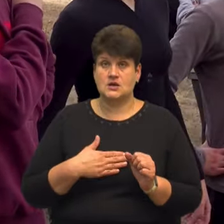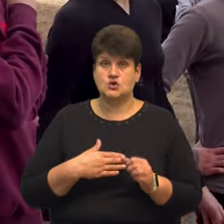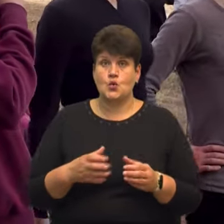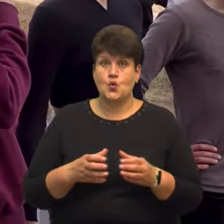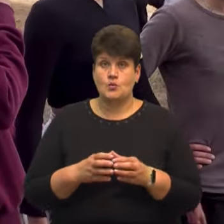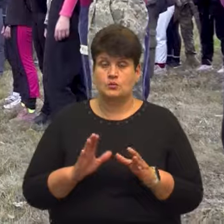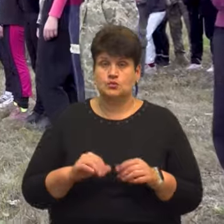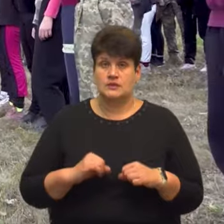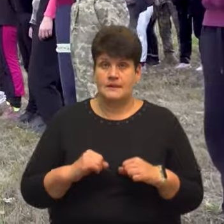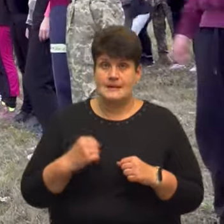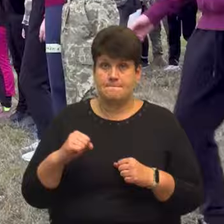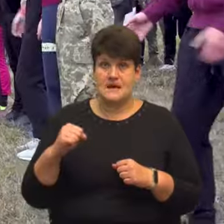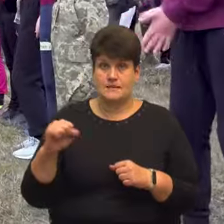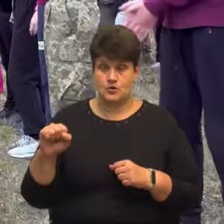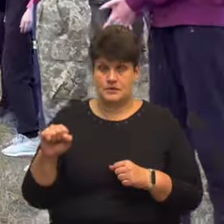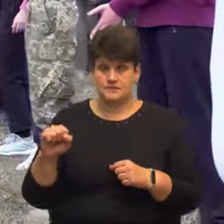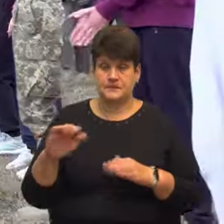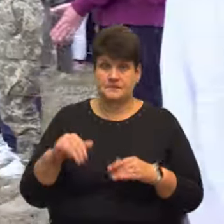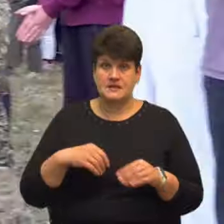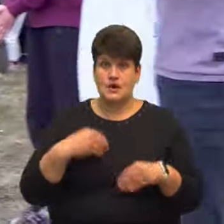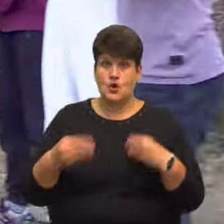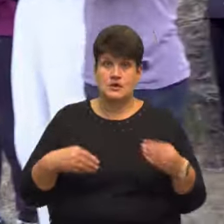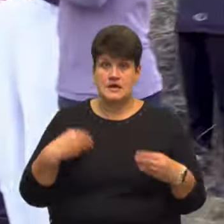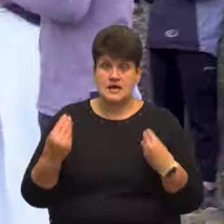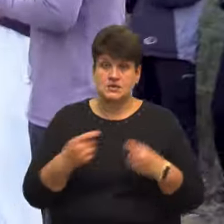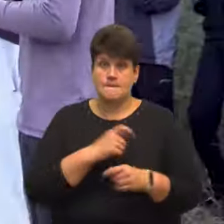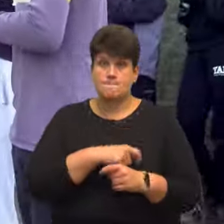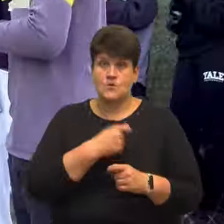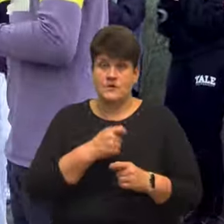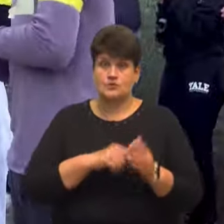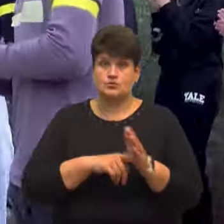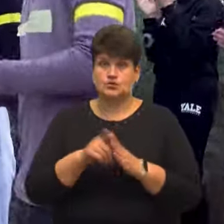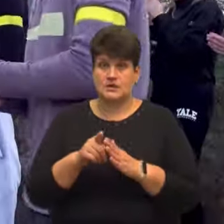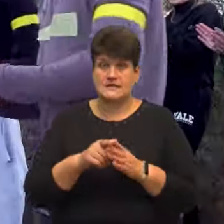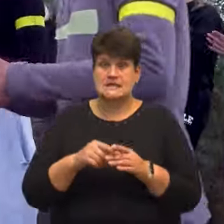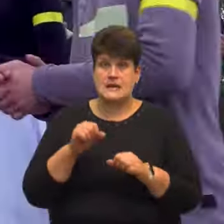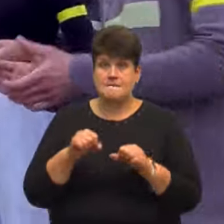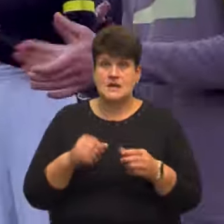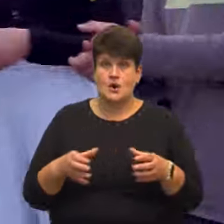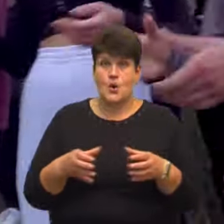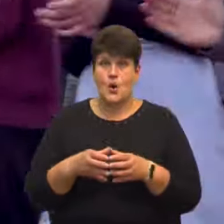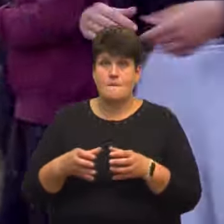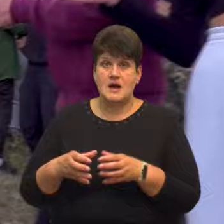намагатися перемогти після роздачі пов'язок розпочинається показовий бій команд